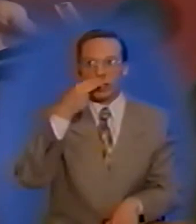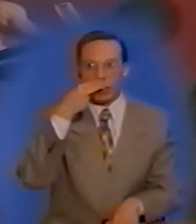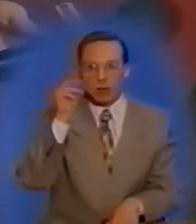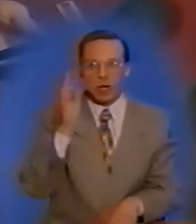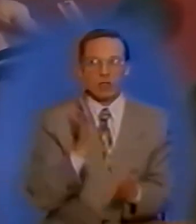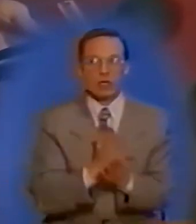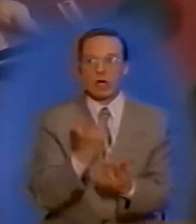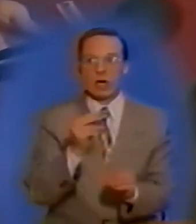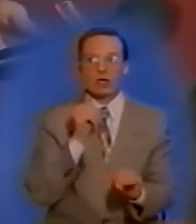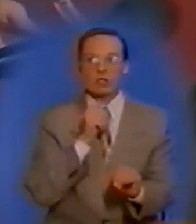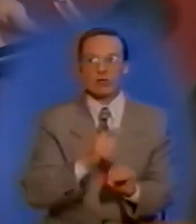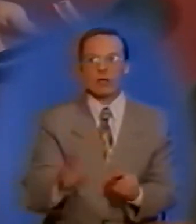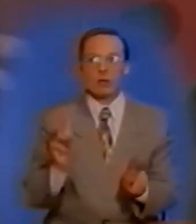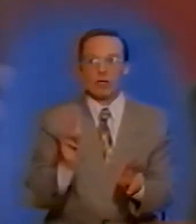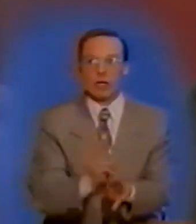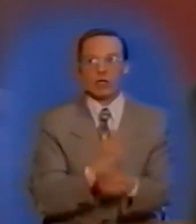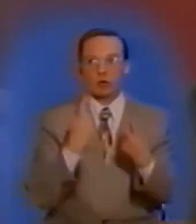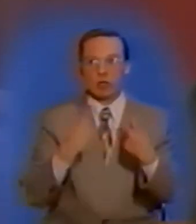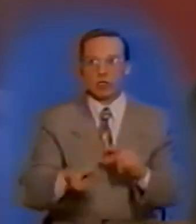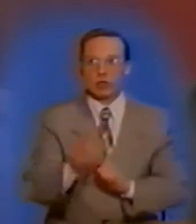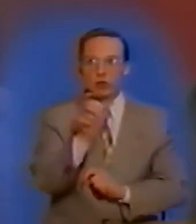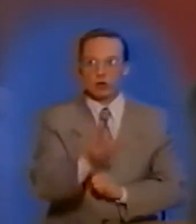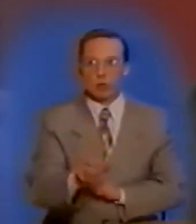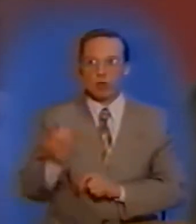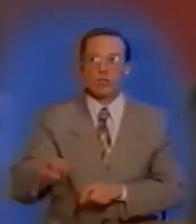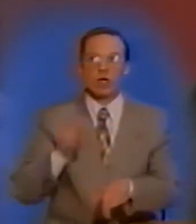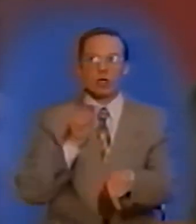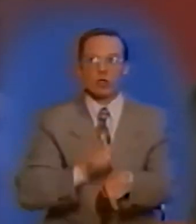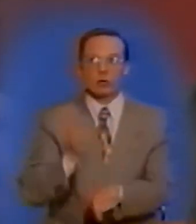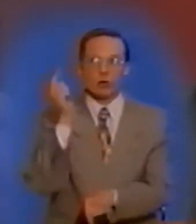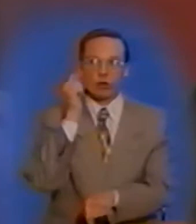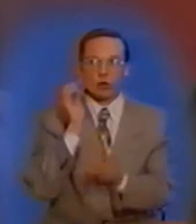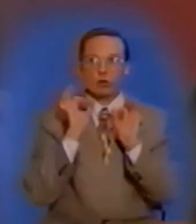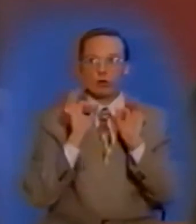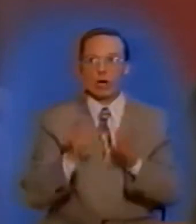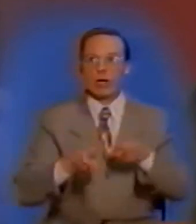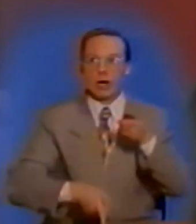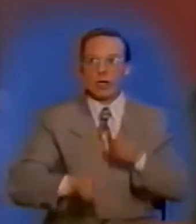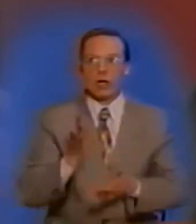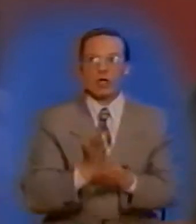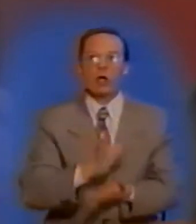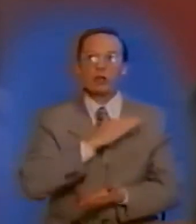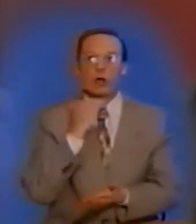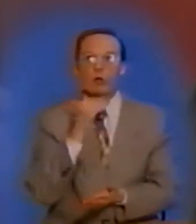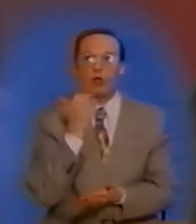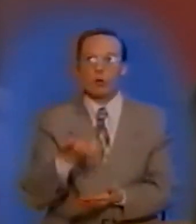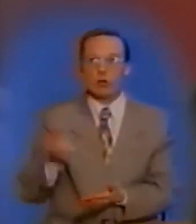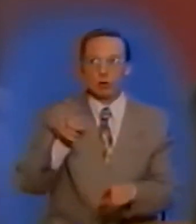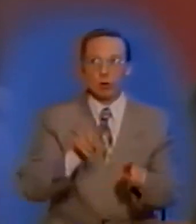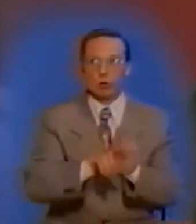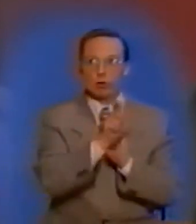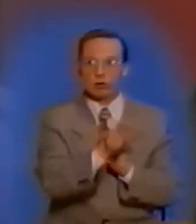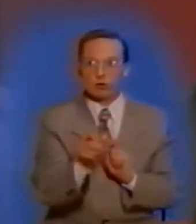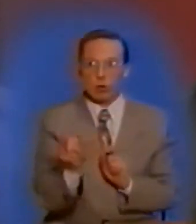yra neišvengiamai reikėtų, kad kiti žmonės jaustų ir žinotų, jog iš tikro realiai yra daug daugiau tokių žmonių,